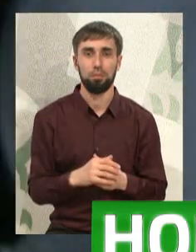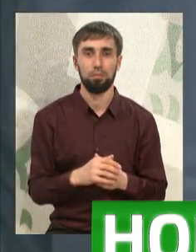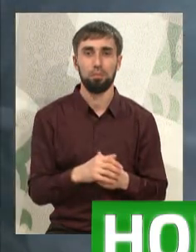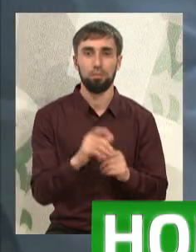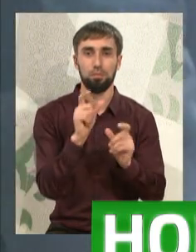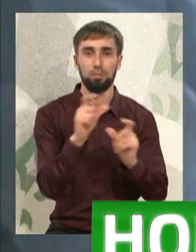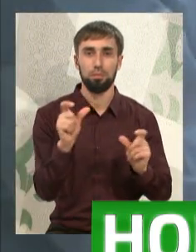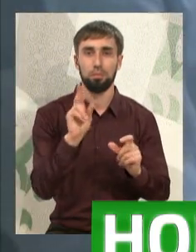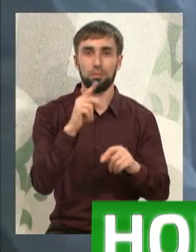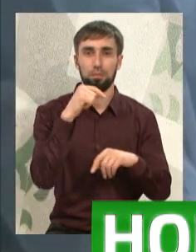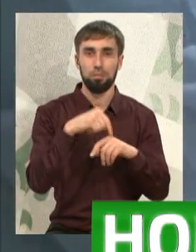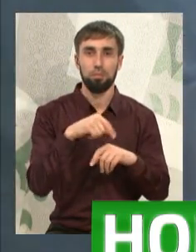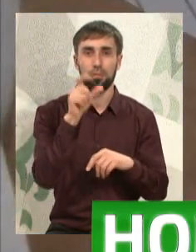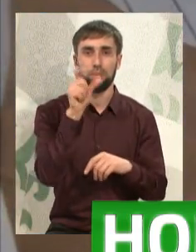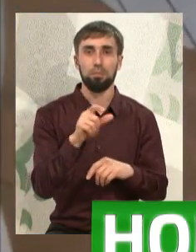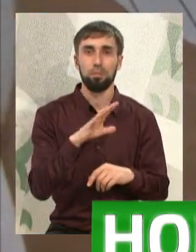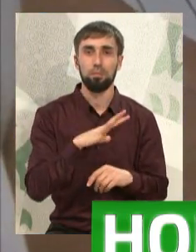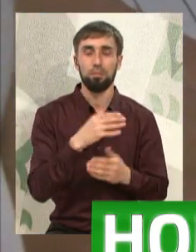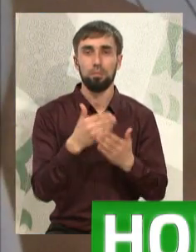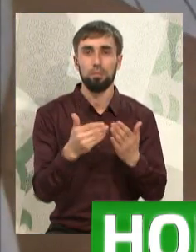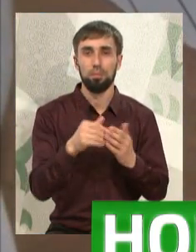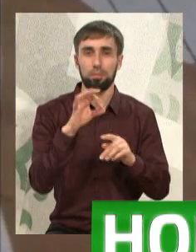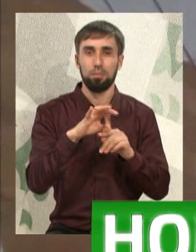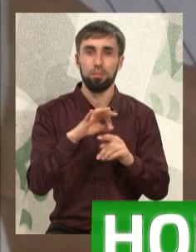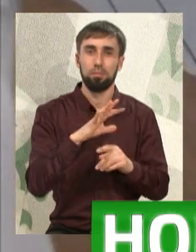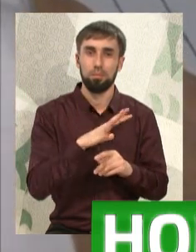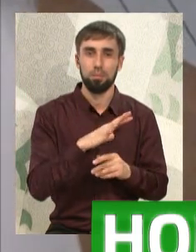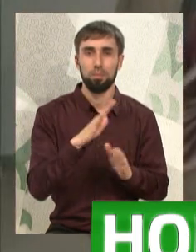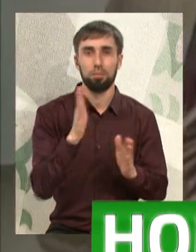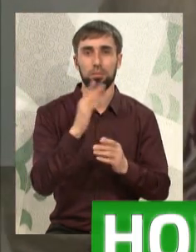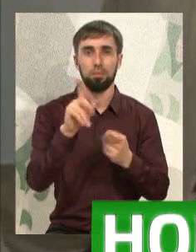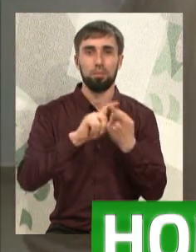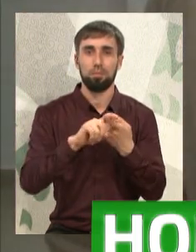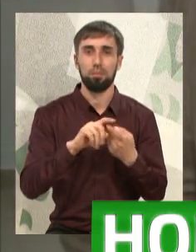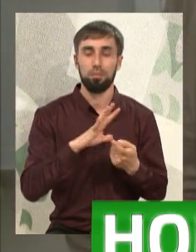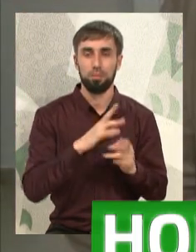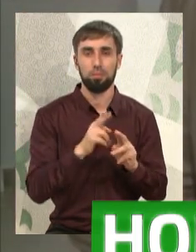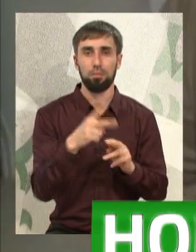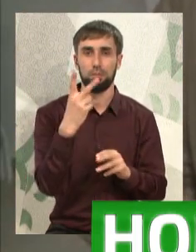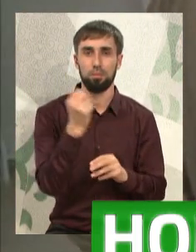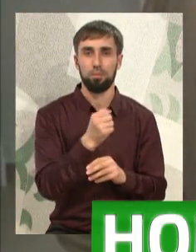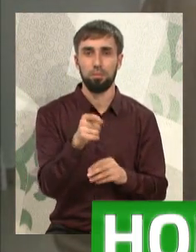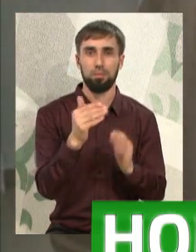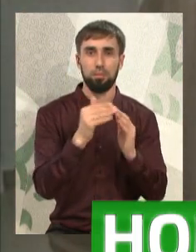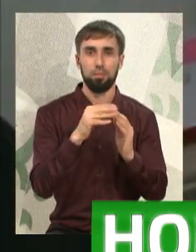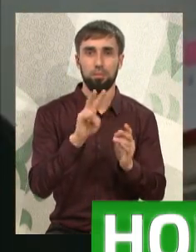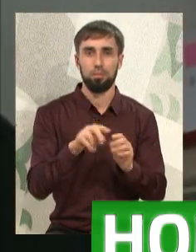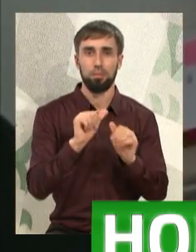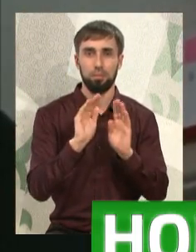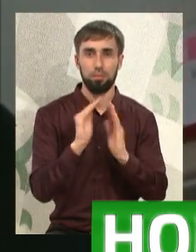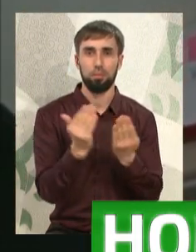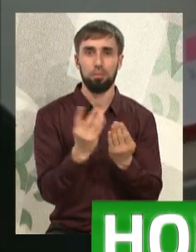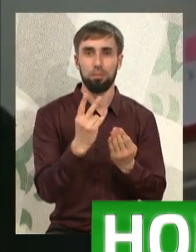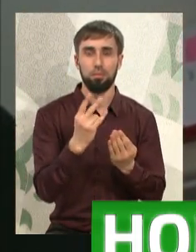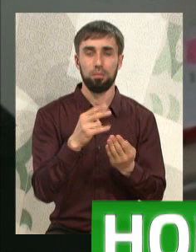Люди, попавшие под подозрение, в обязательном порядке должны быть в домашней изоляции 2 недели. Выходить из зоны карантина строго